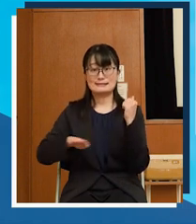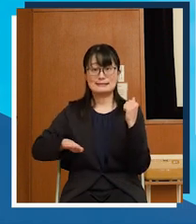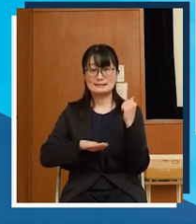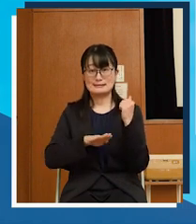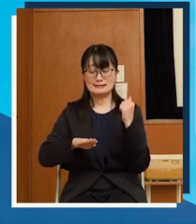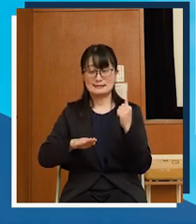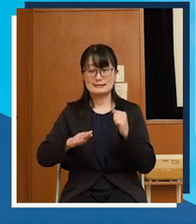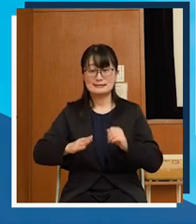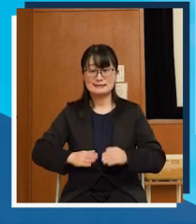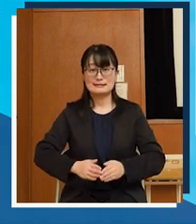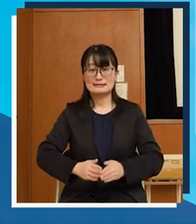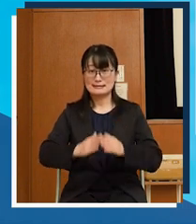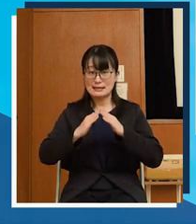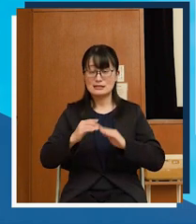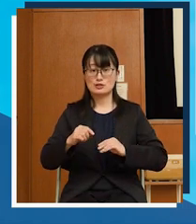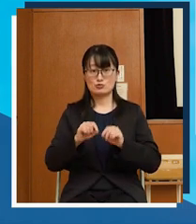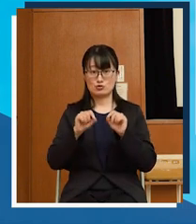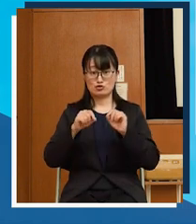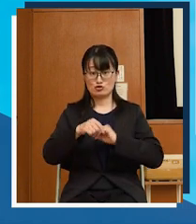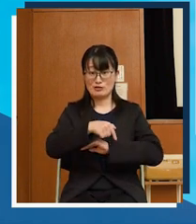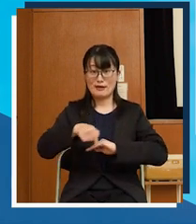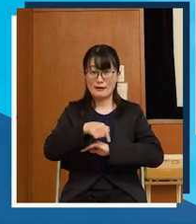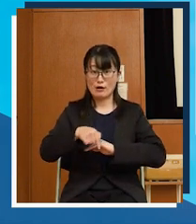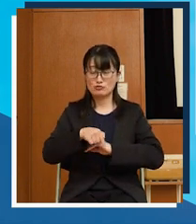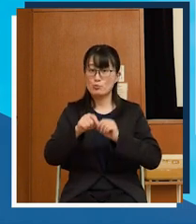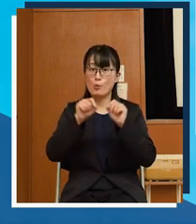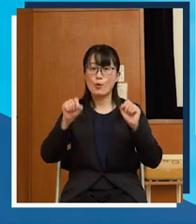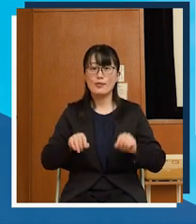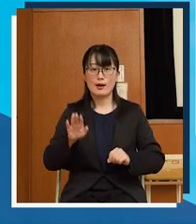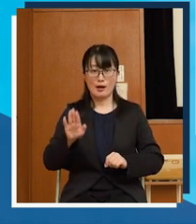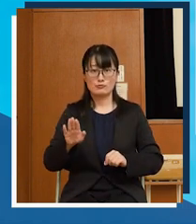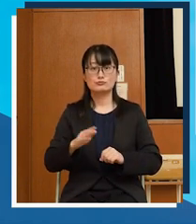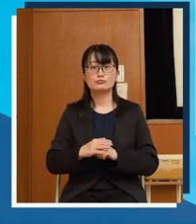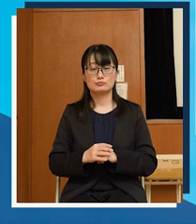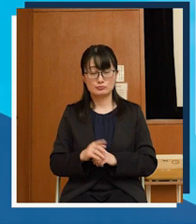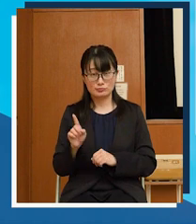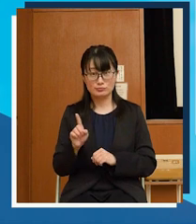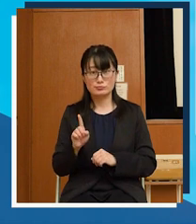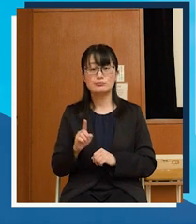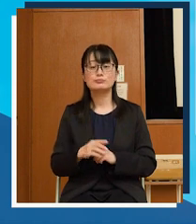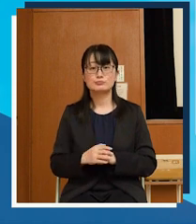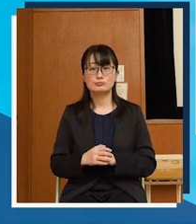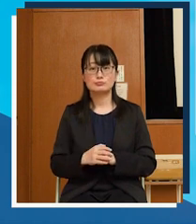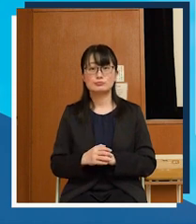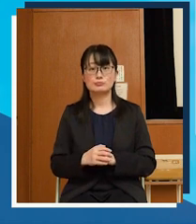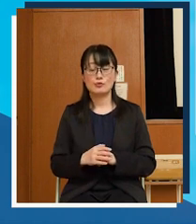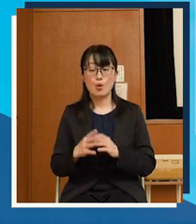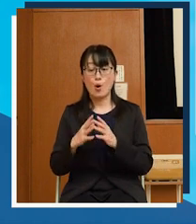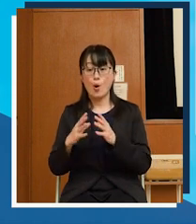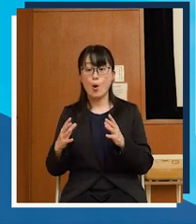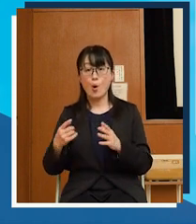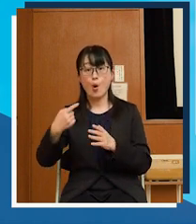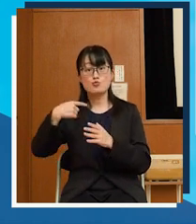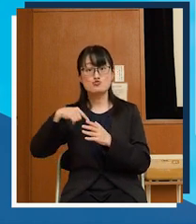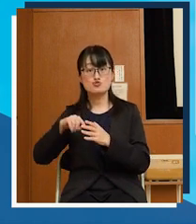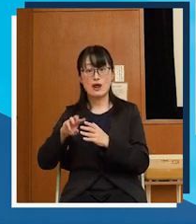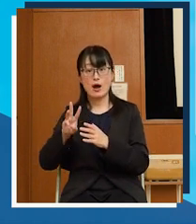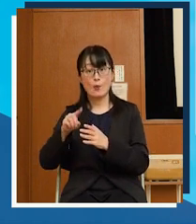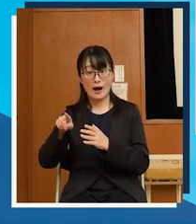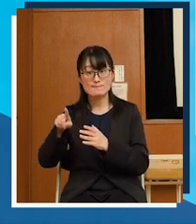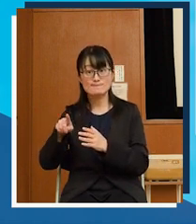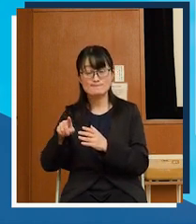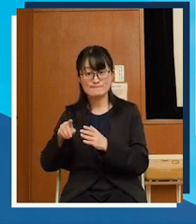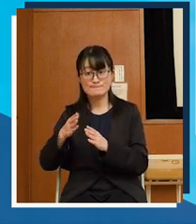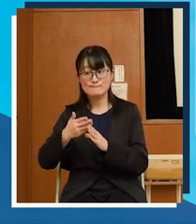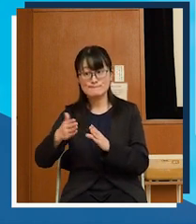大きな問題があります辺野古新基地建設のこの大湾側の盤改良区域となっている